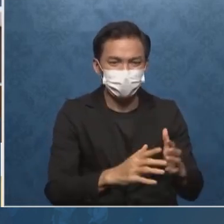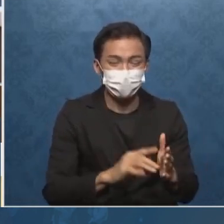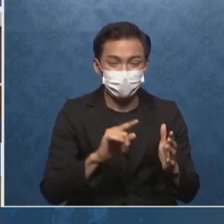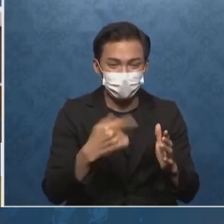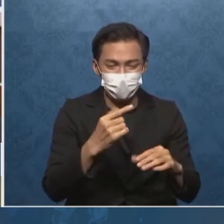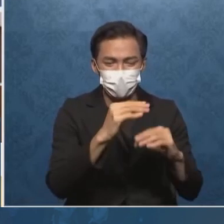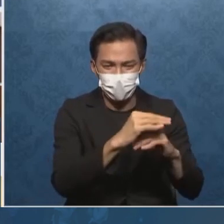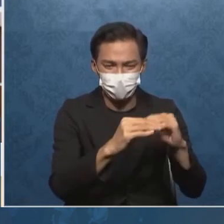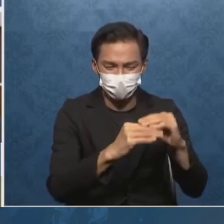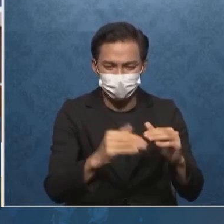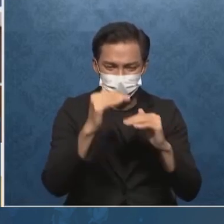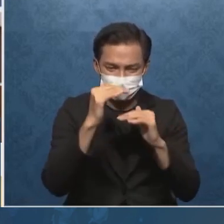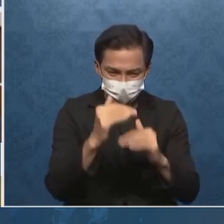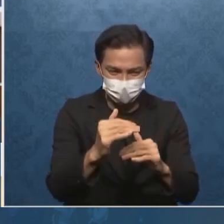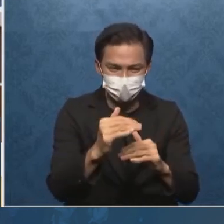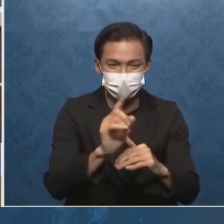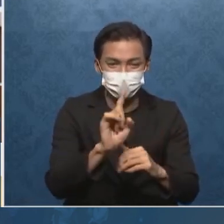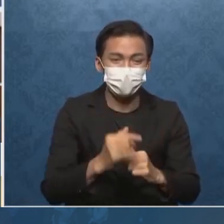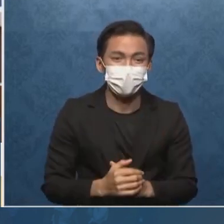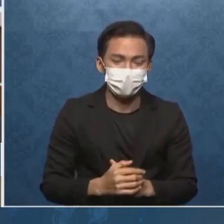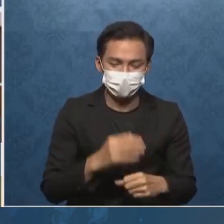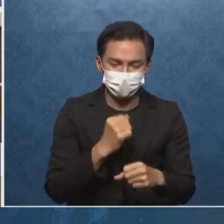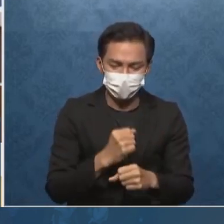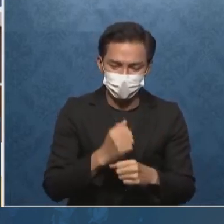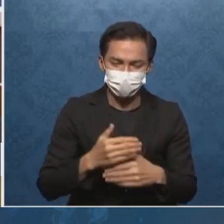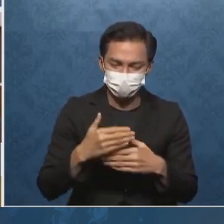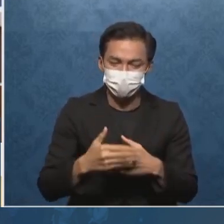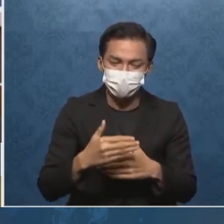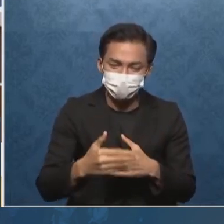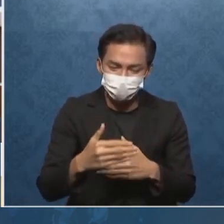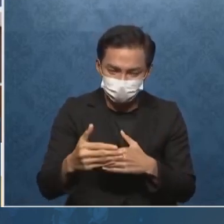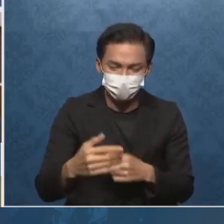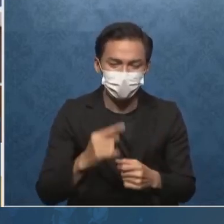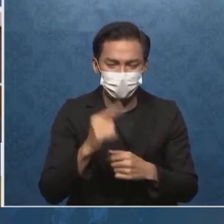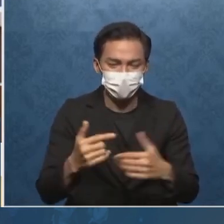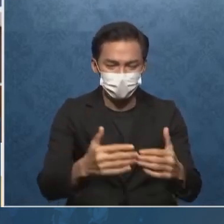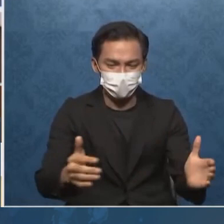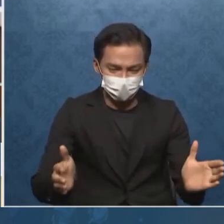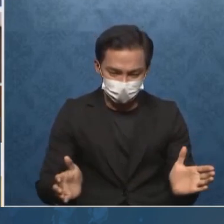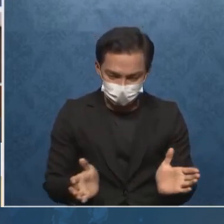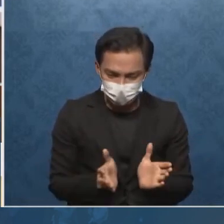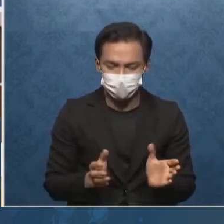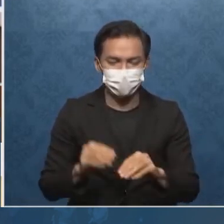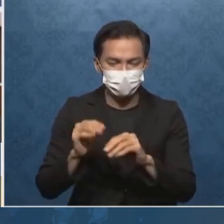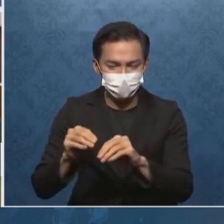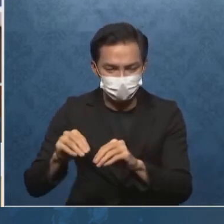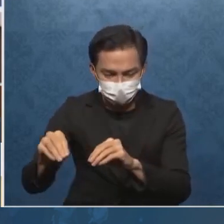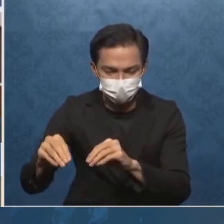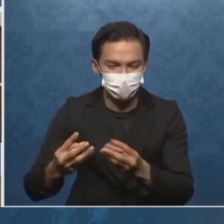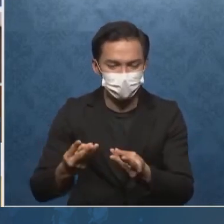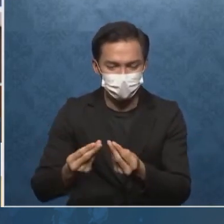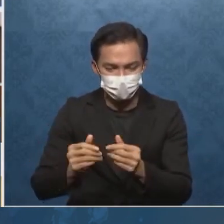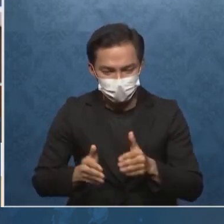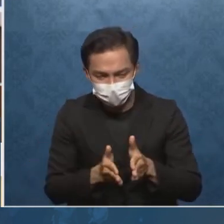โครงการไว้วาดที่ที่จะดำเนินงานต้องมีหนองปีโคกมีลานะครับ